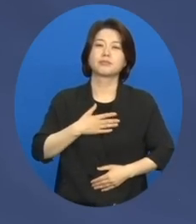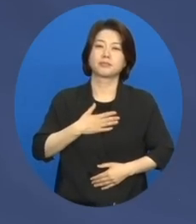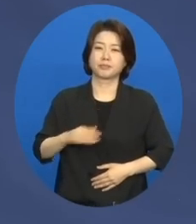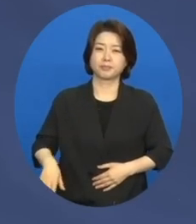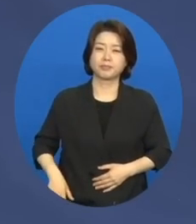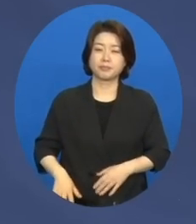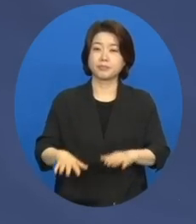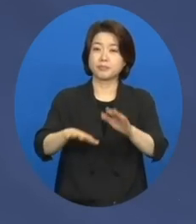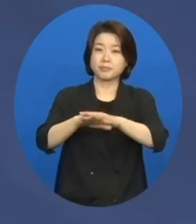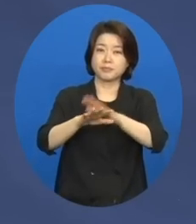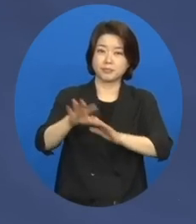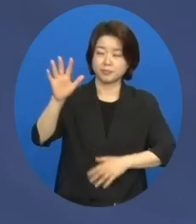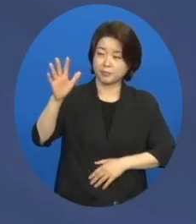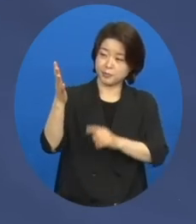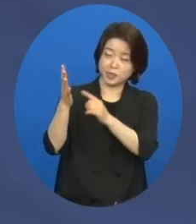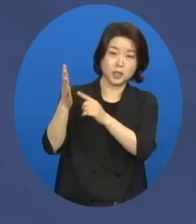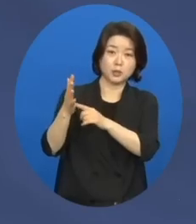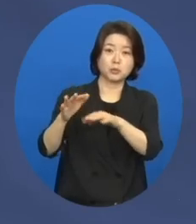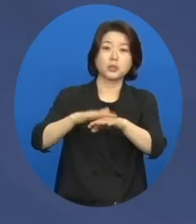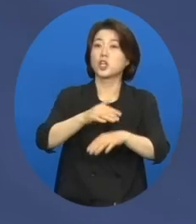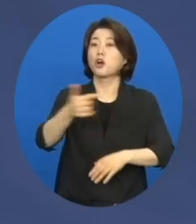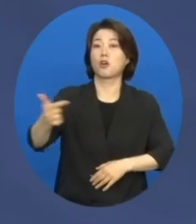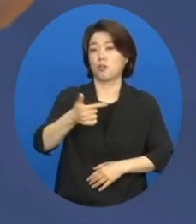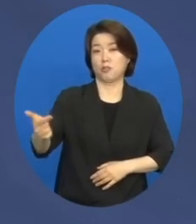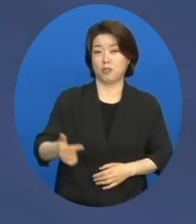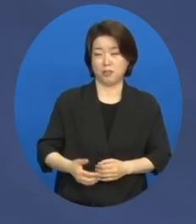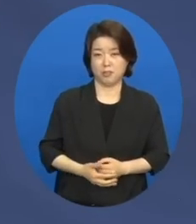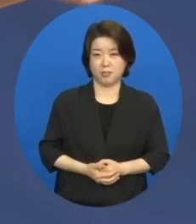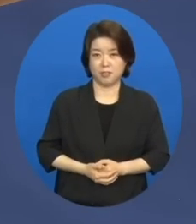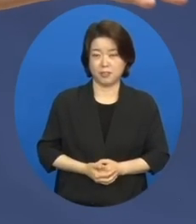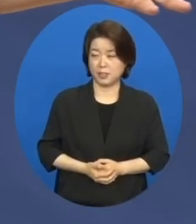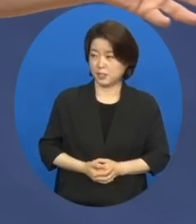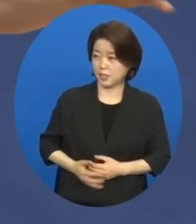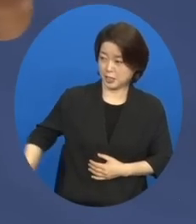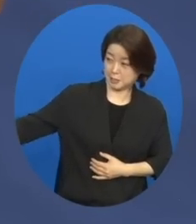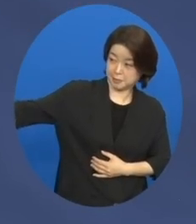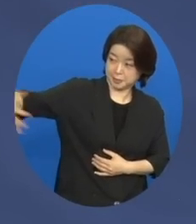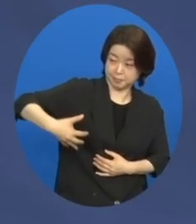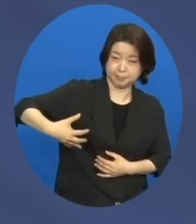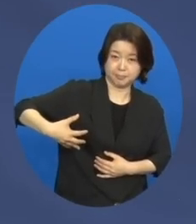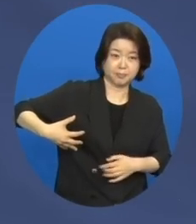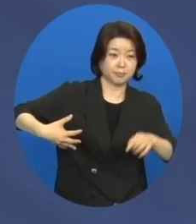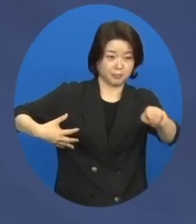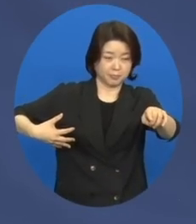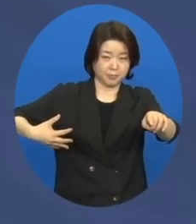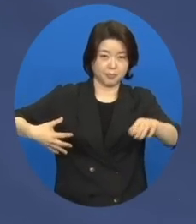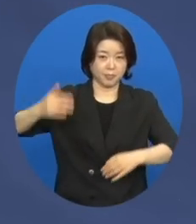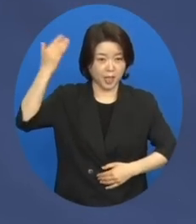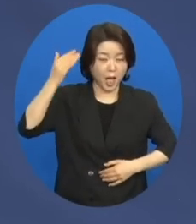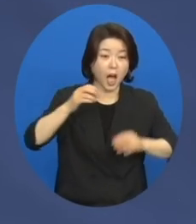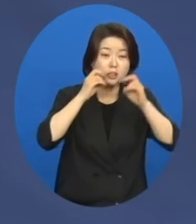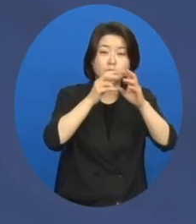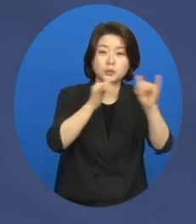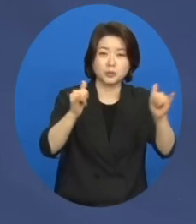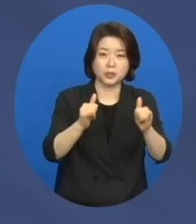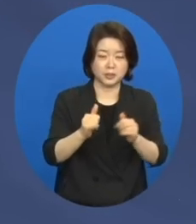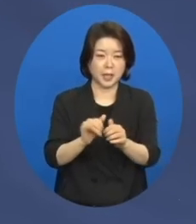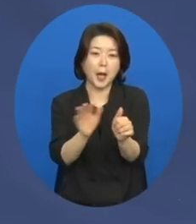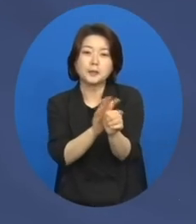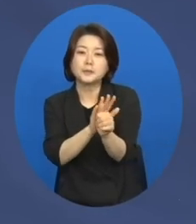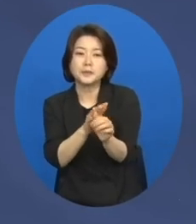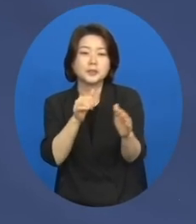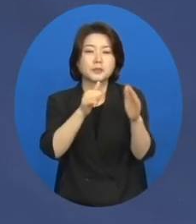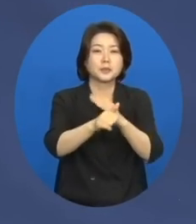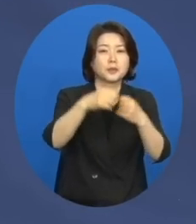제가 손이 평균보다 크거든요. 제가 이렇게 우리 팀원들을 데리고 가서 거기 한국 선교사님들 위문 공연을